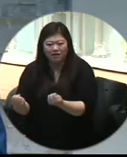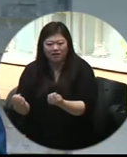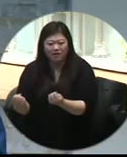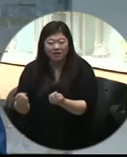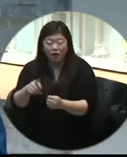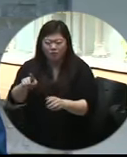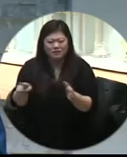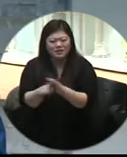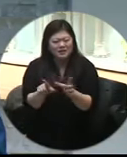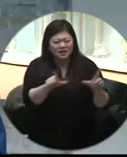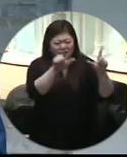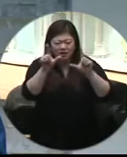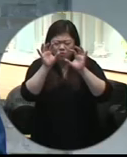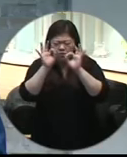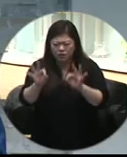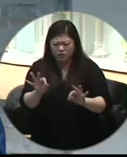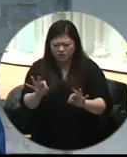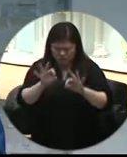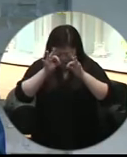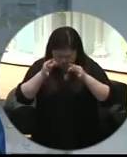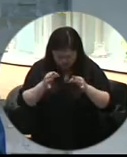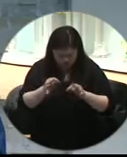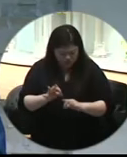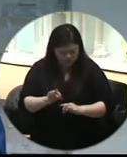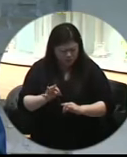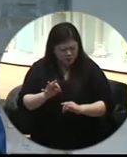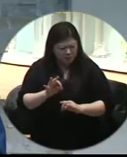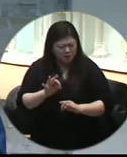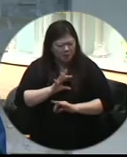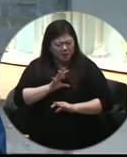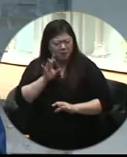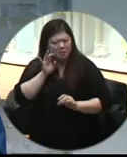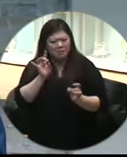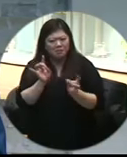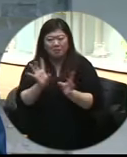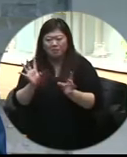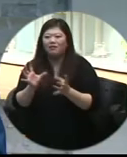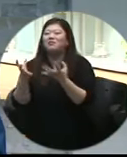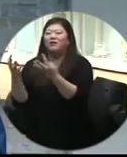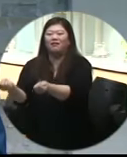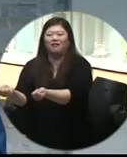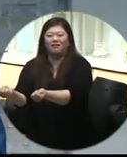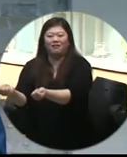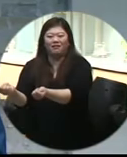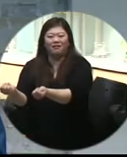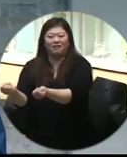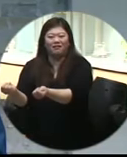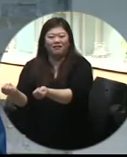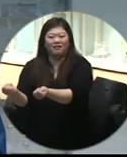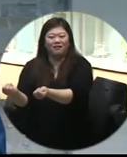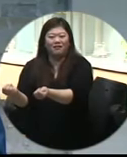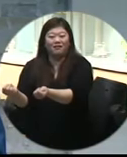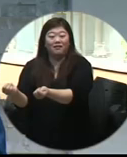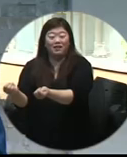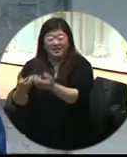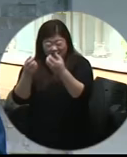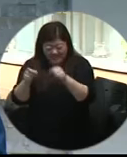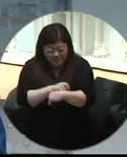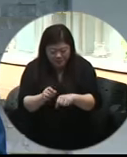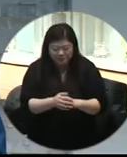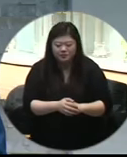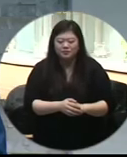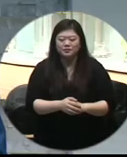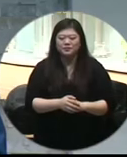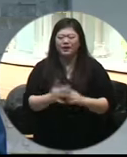보면요, 감탄할 일이 많이 생겨 놀라운 신비를 체험하게 됩니다. 특히 고난과